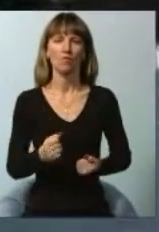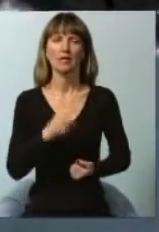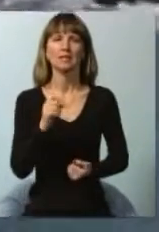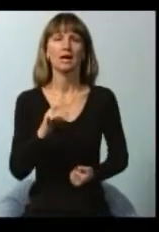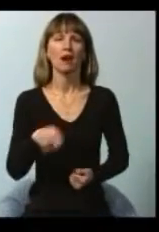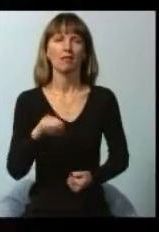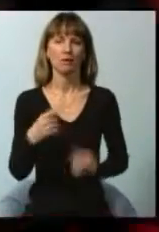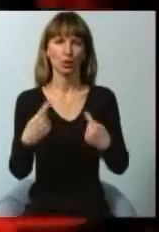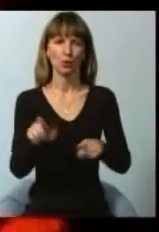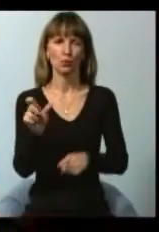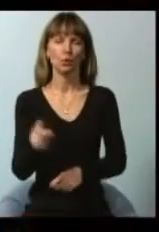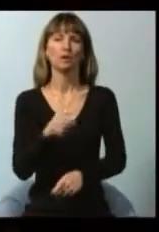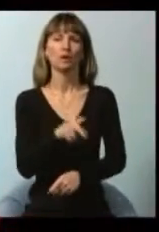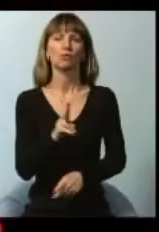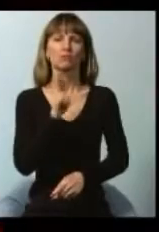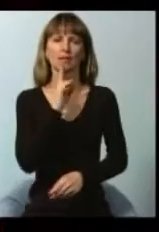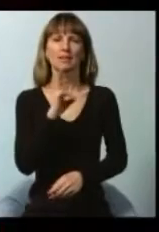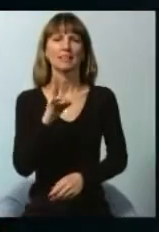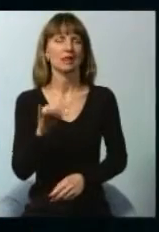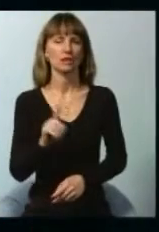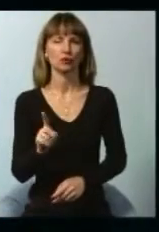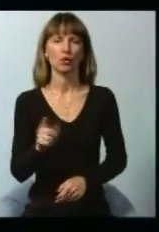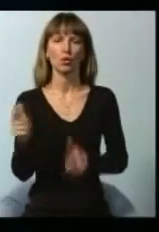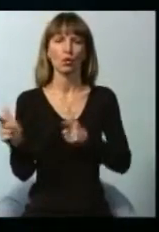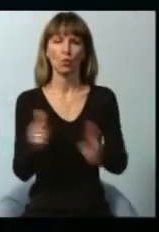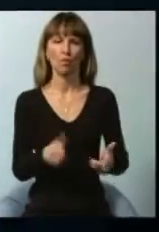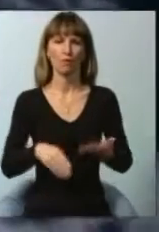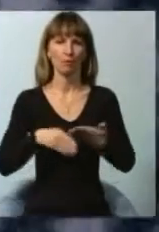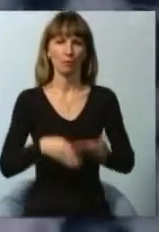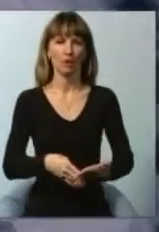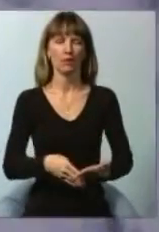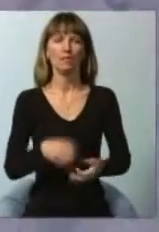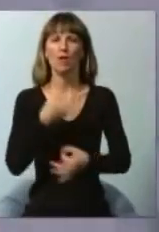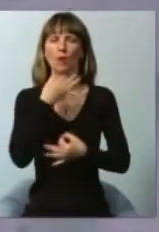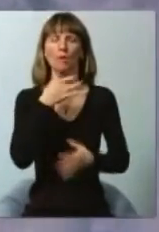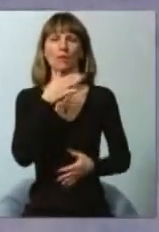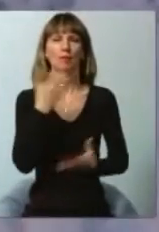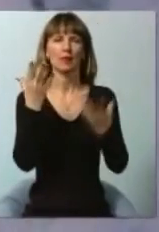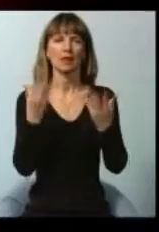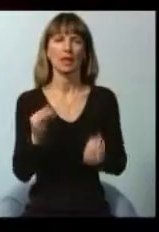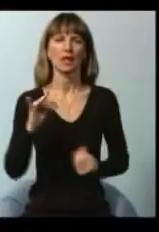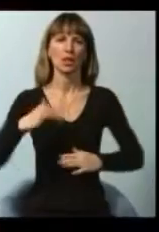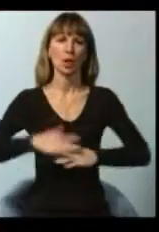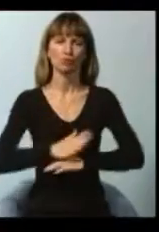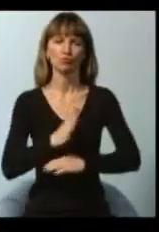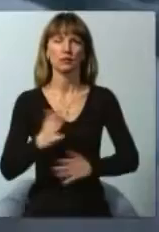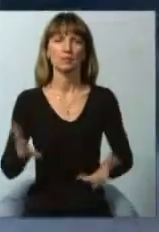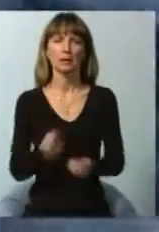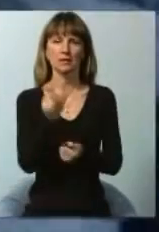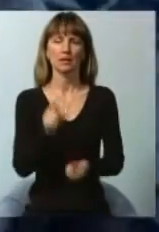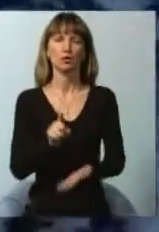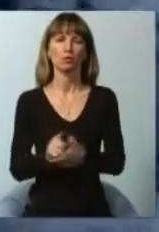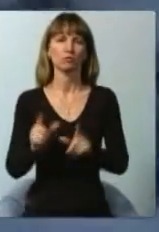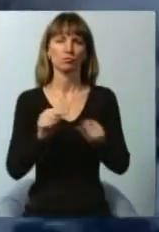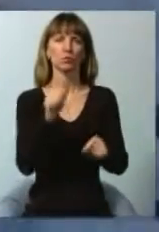інших. Це ті, хто, незважаючи ні на що, готові кинутися на допомогу. У будь-який час дня і ночі рятувальник повинен прибути